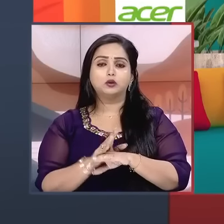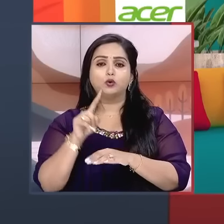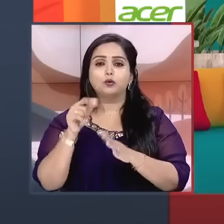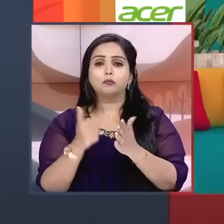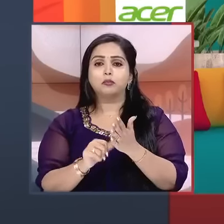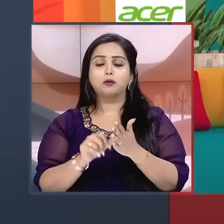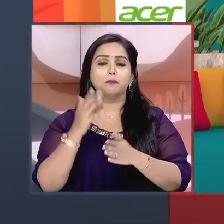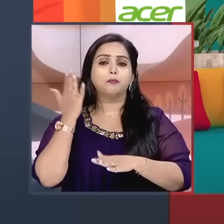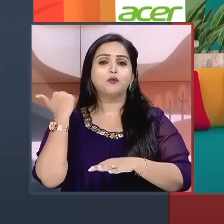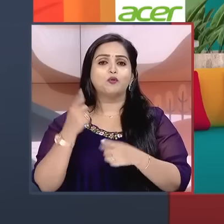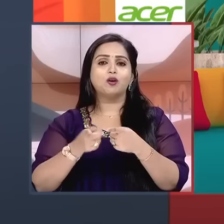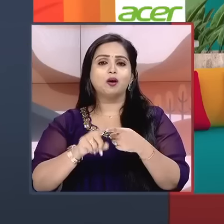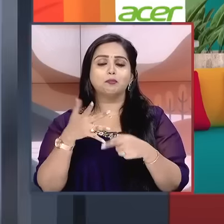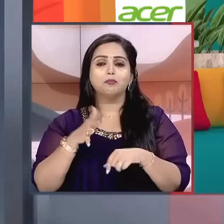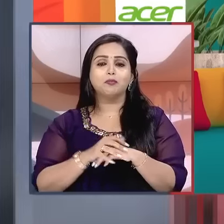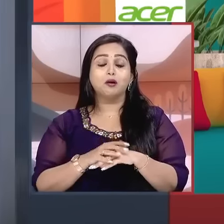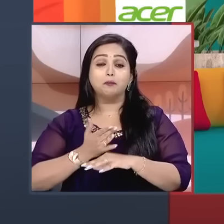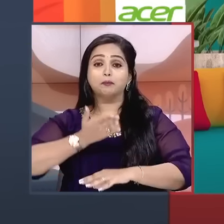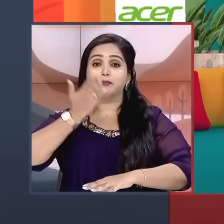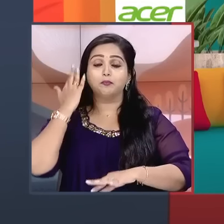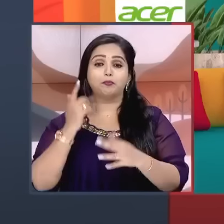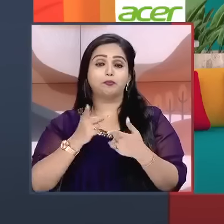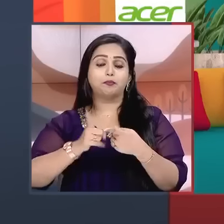മാസം മുൻപേ ഉള്ള കാര്യങ്ങളല്ലല്ലോ PV അൻവർ മുന്നിലേക്ക് വെക്കുന്നത്.